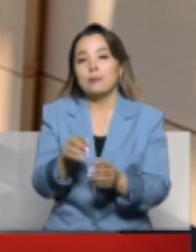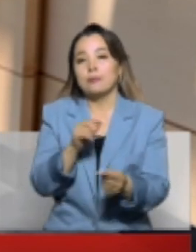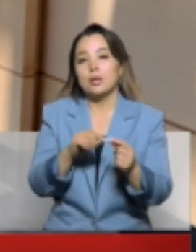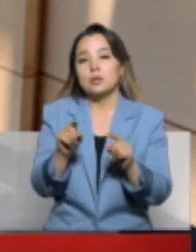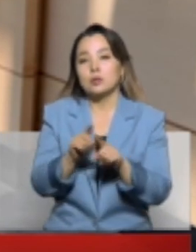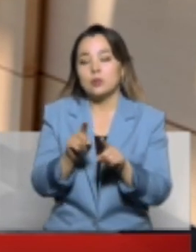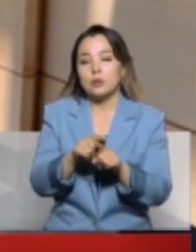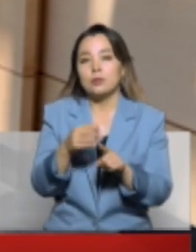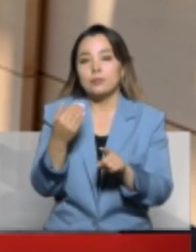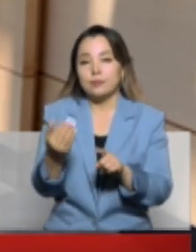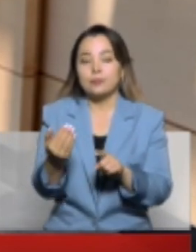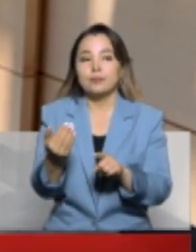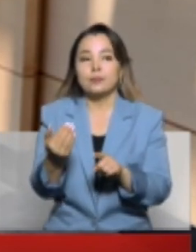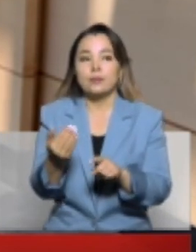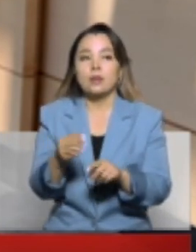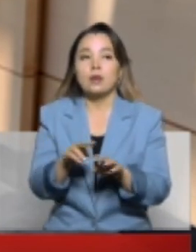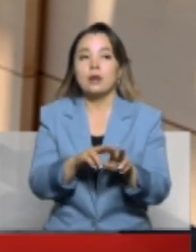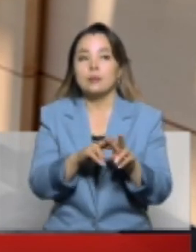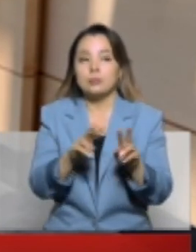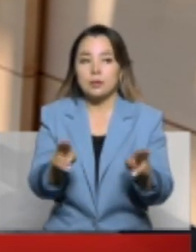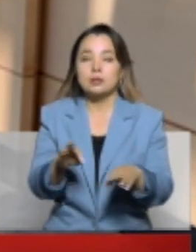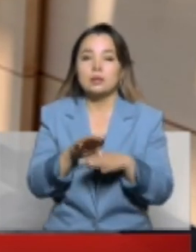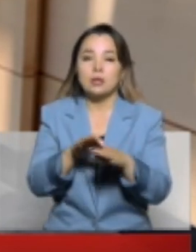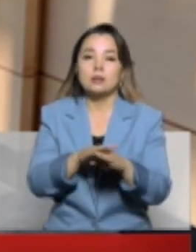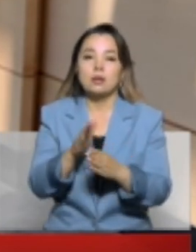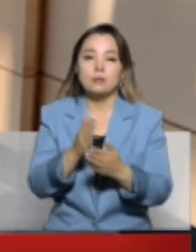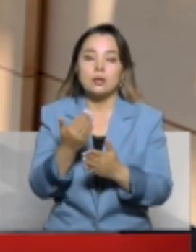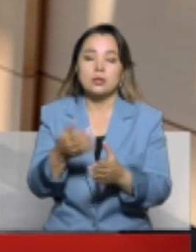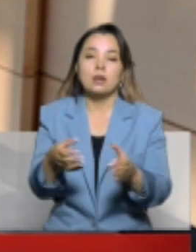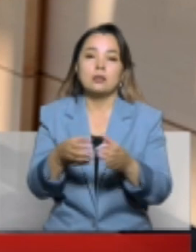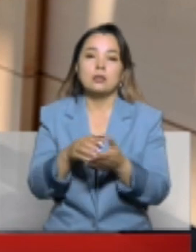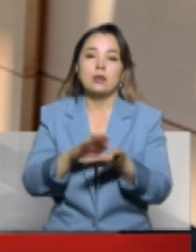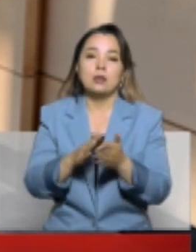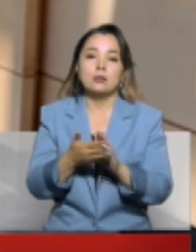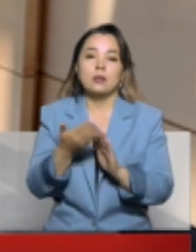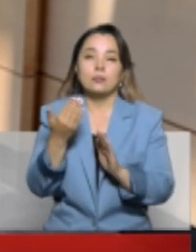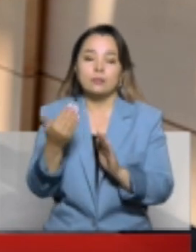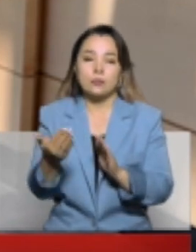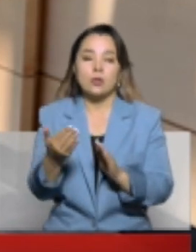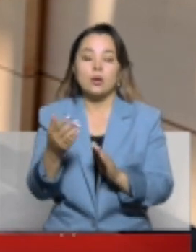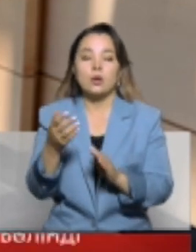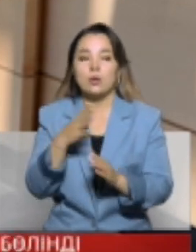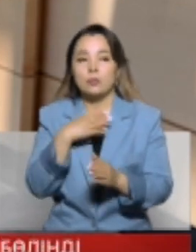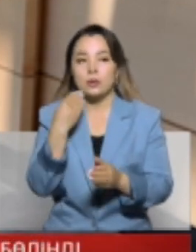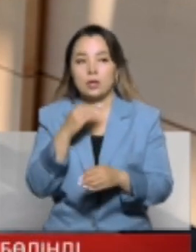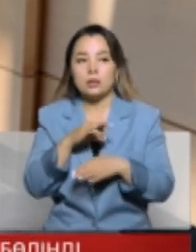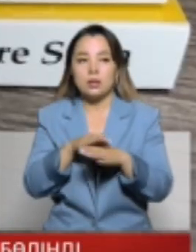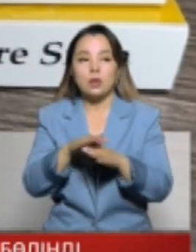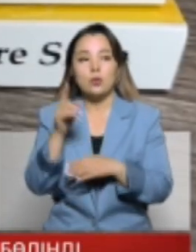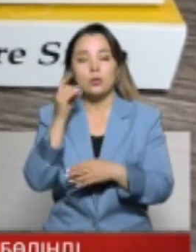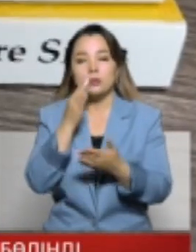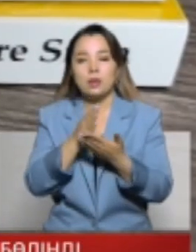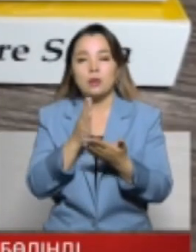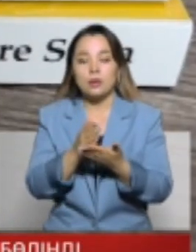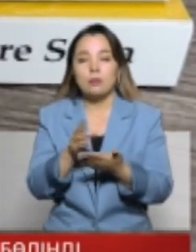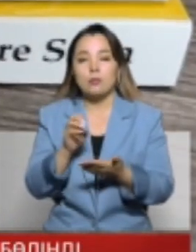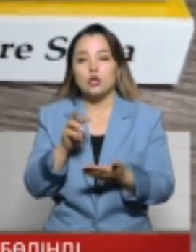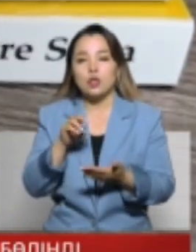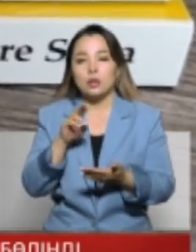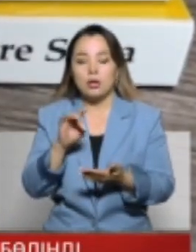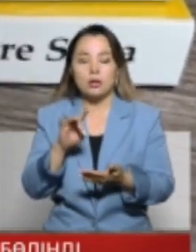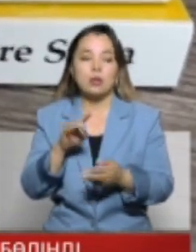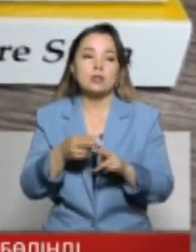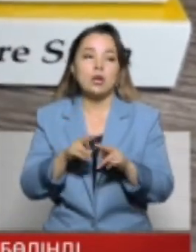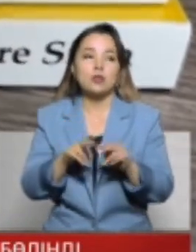бизнесіне бірдей келе береді. Ол концепция универсалды деп ойлаймын. Magic of Scale деп